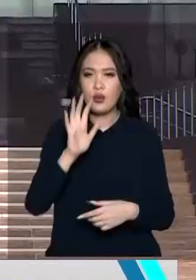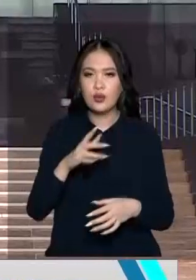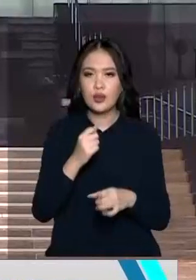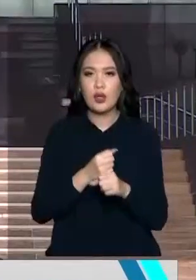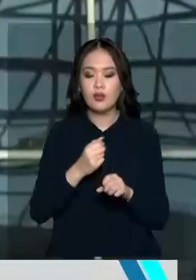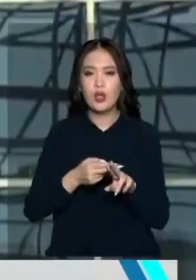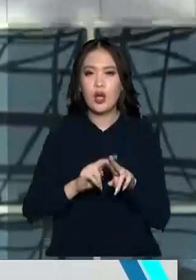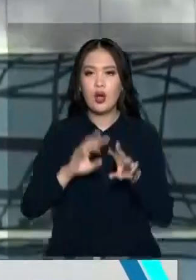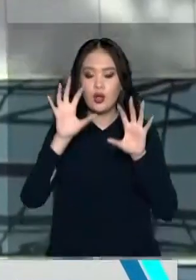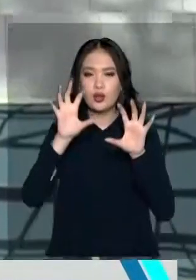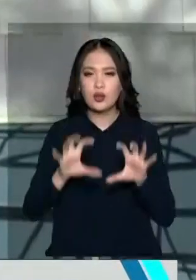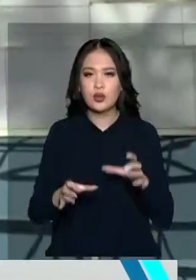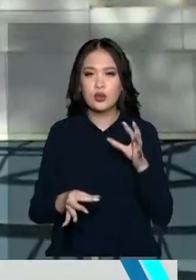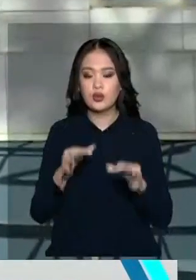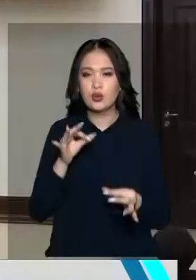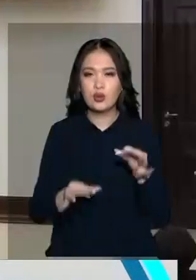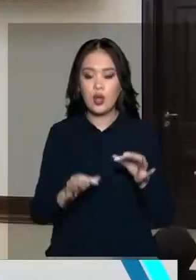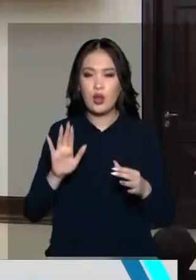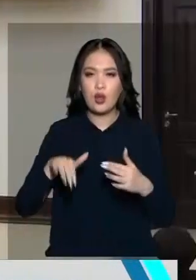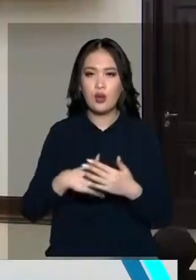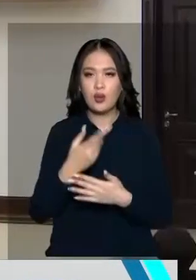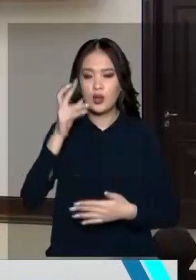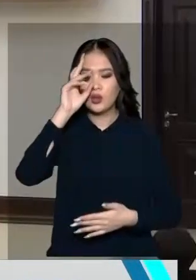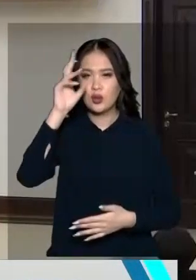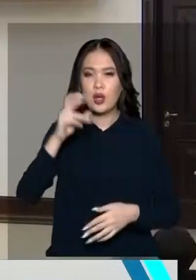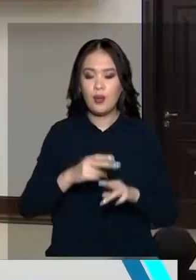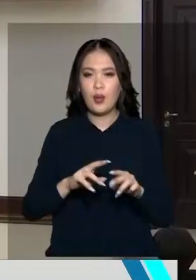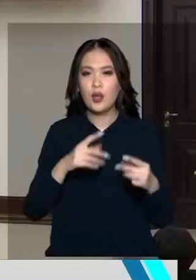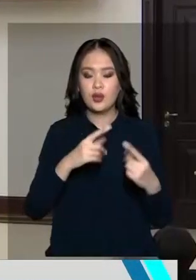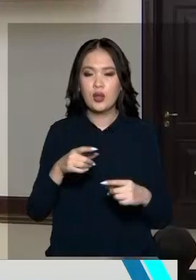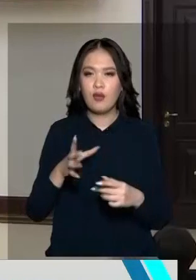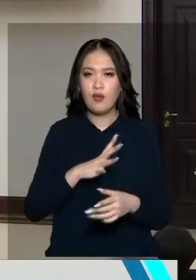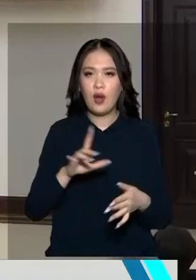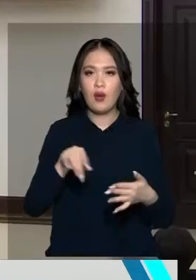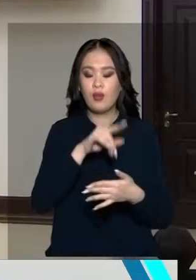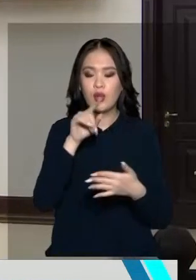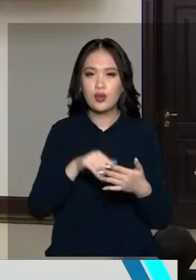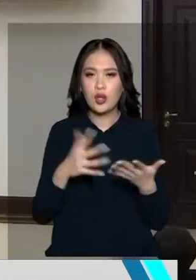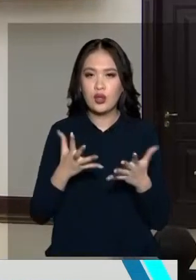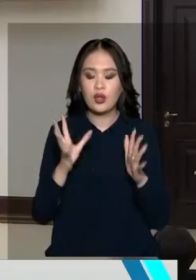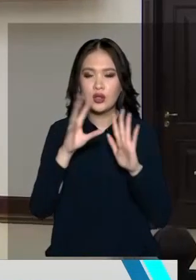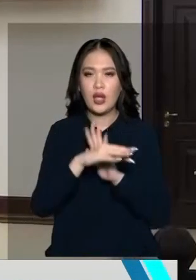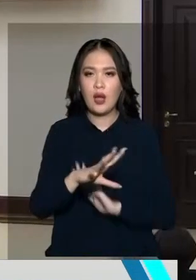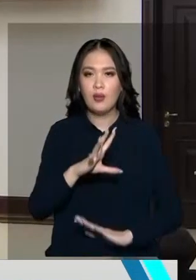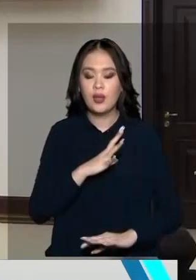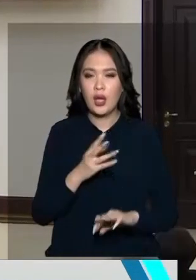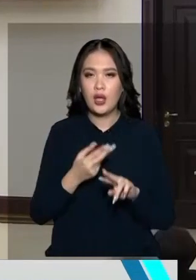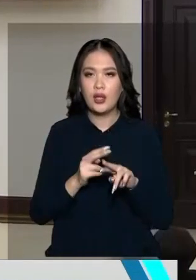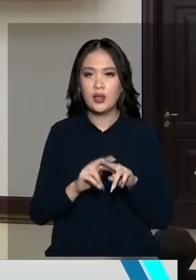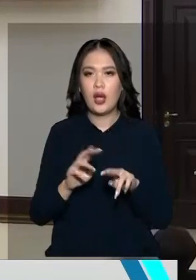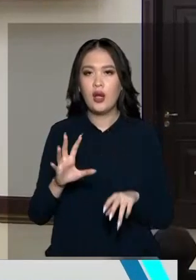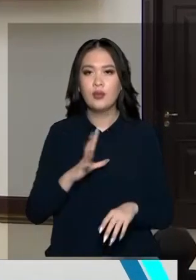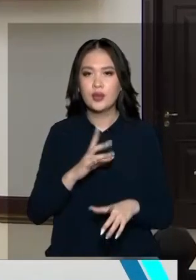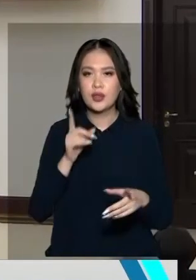заработает Конституционный суд. Новый государственный орган, помимо круга вопросов, которые входили в компетенцию